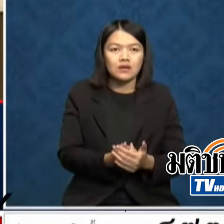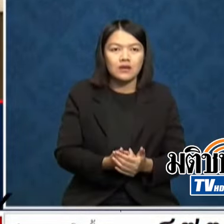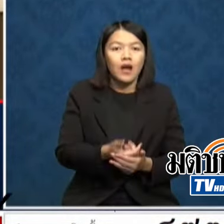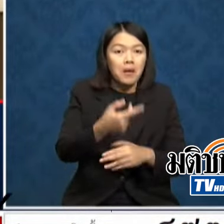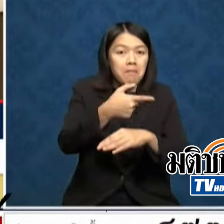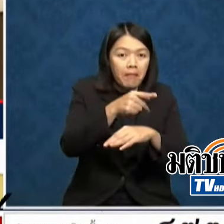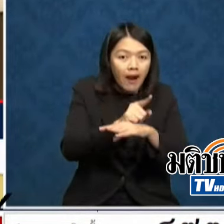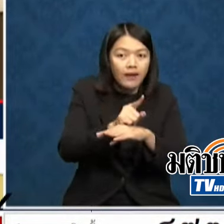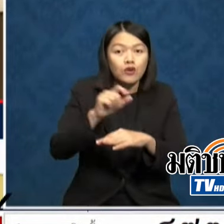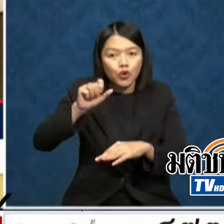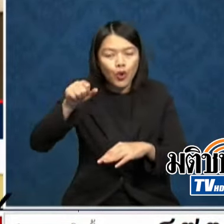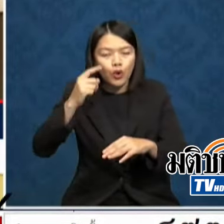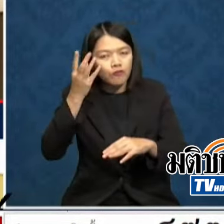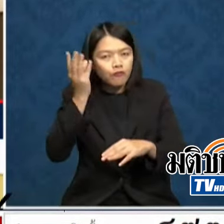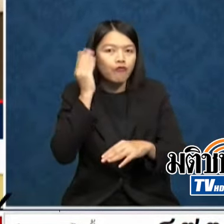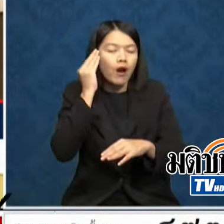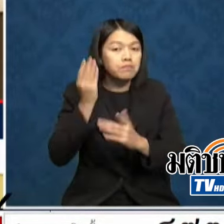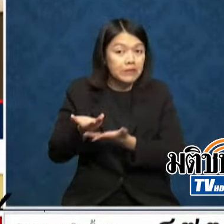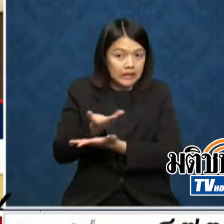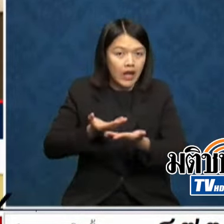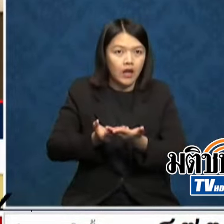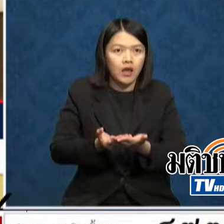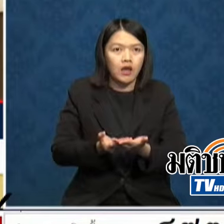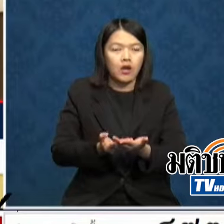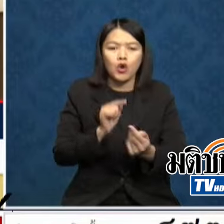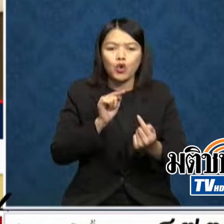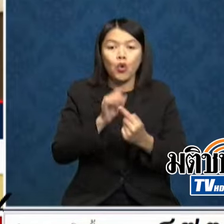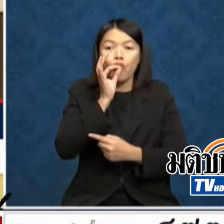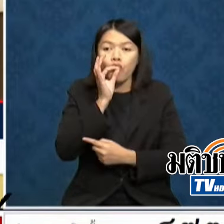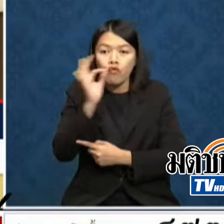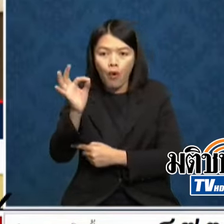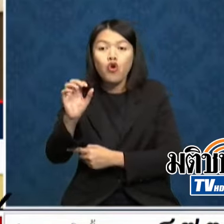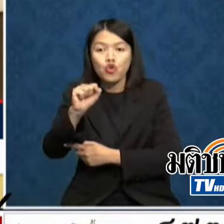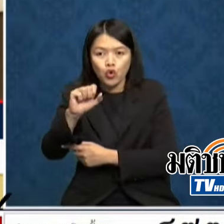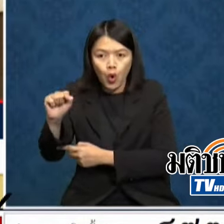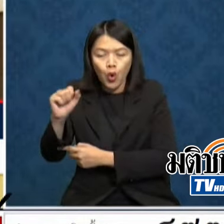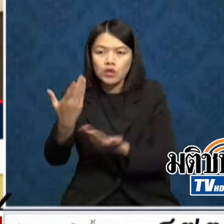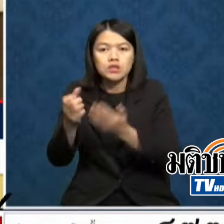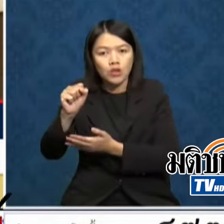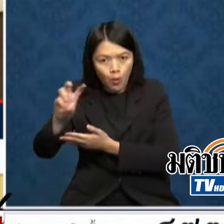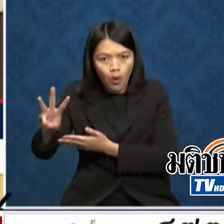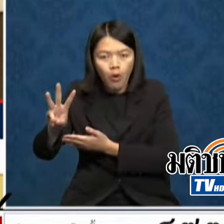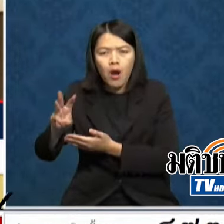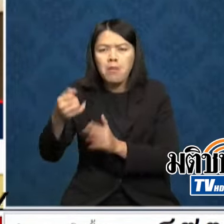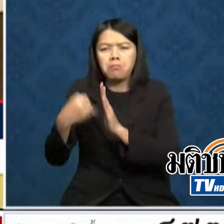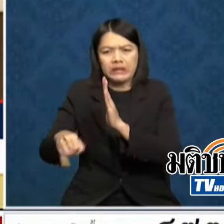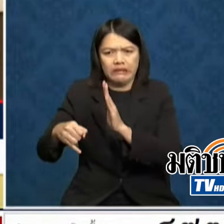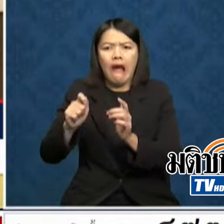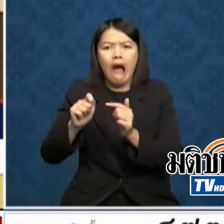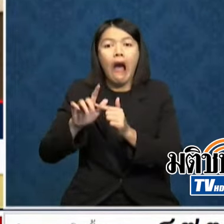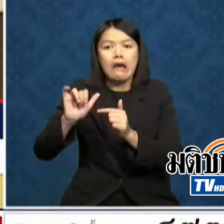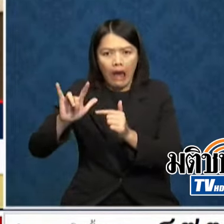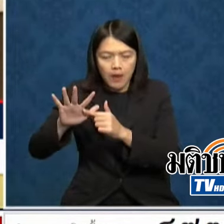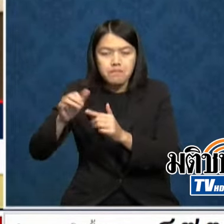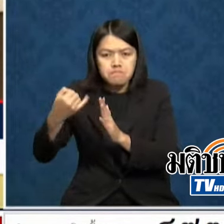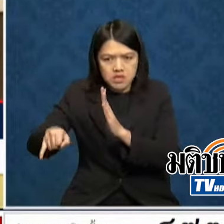านแล้วก็เพื่อนสมาชิกได้ร่วมพิจารณาด้วยกันนะครับในกรณีที่มีการฟ้องสมาชิกสภาผู้แทนราษฎรหรือสมาชิกวุฒิสภาในคดีอาญาไม่ว่